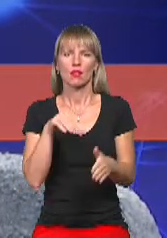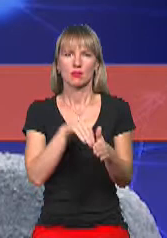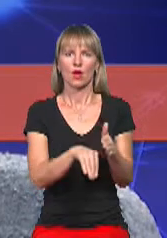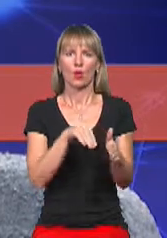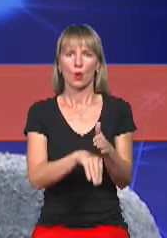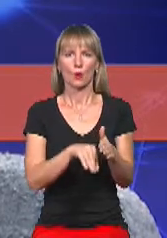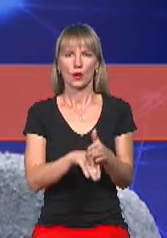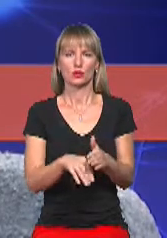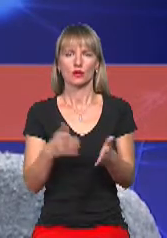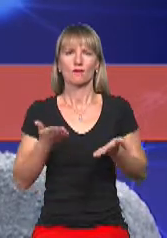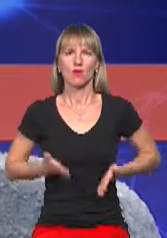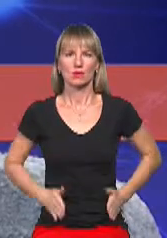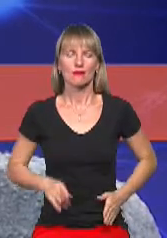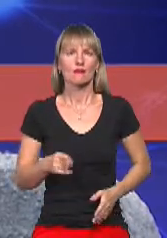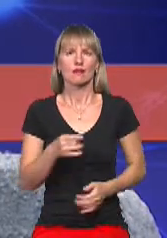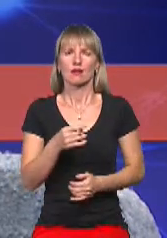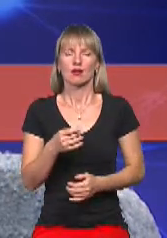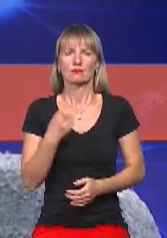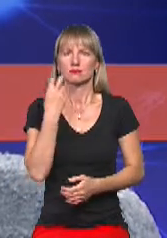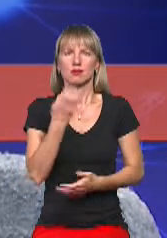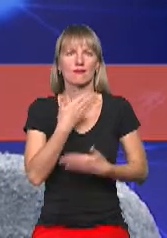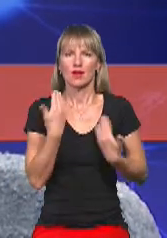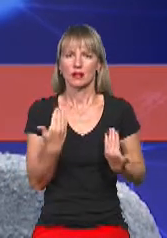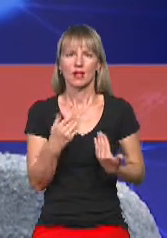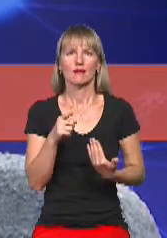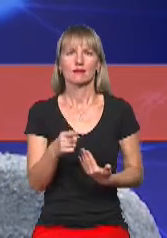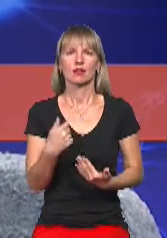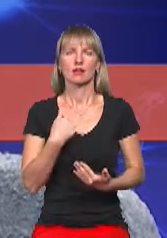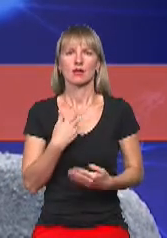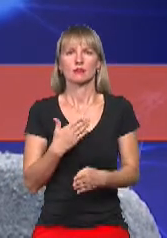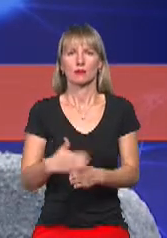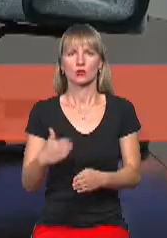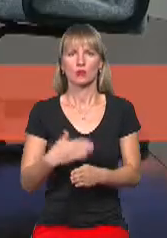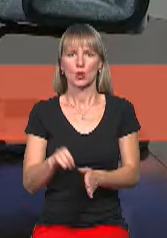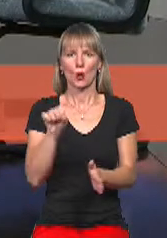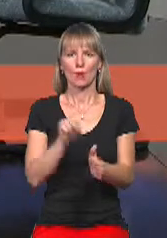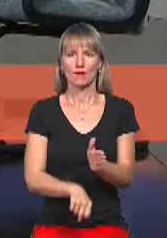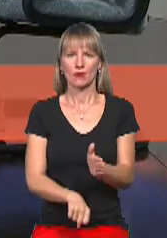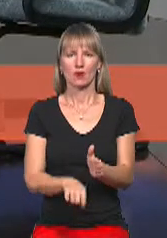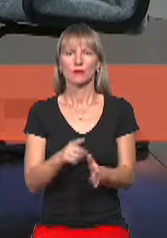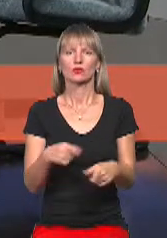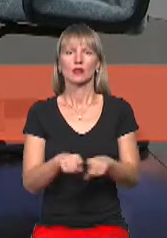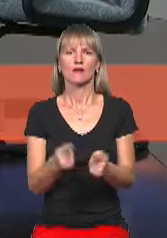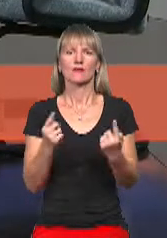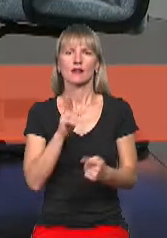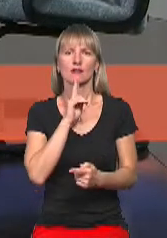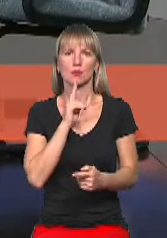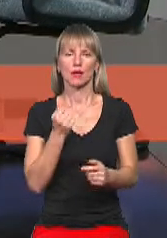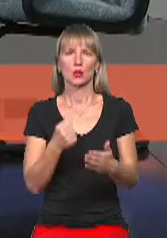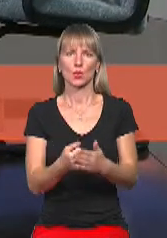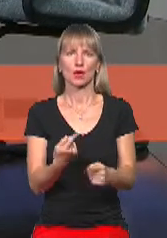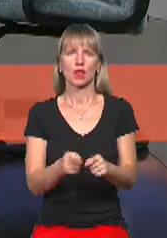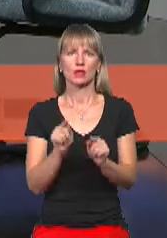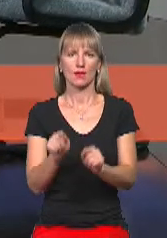в організмі, ми його, він ніяк не смердить, цей пил, але він нас повільно вбиває. Чому така велика увага саме до нього?